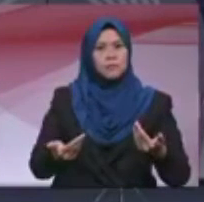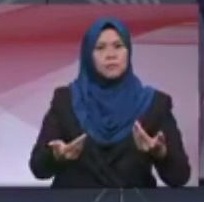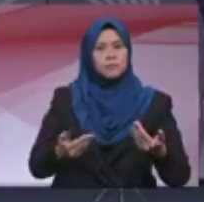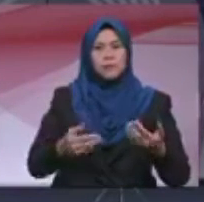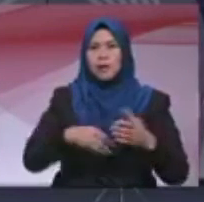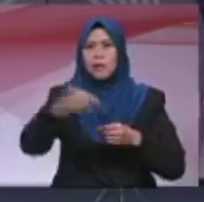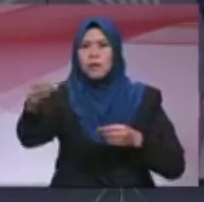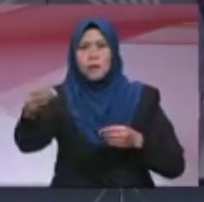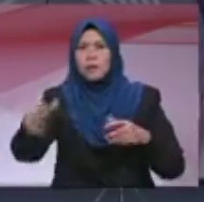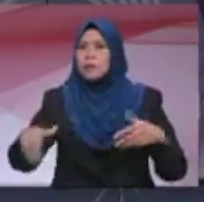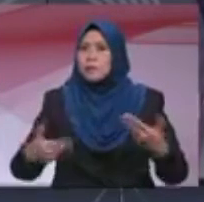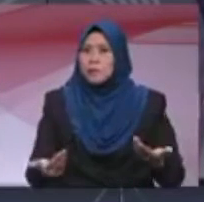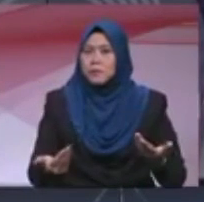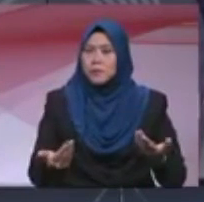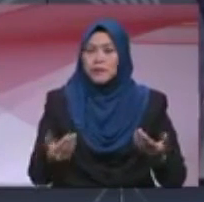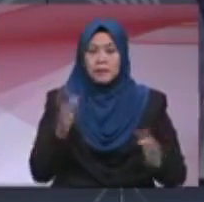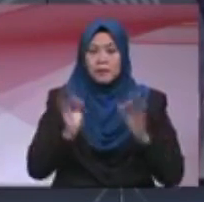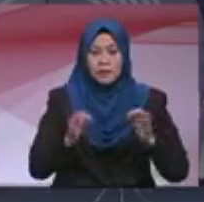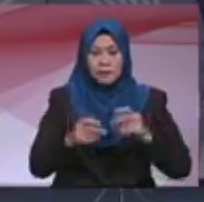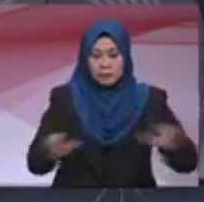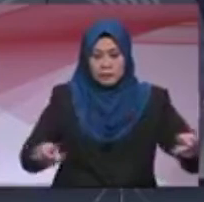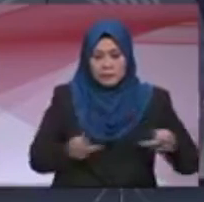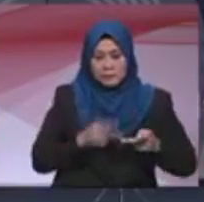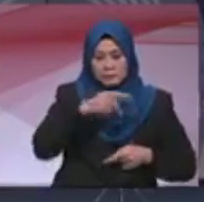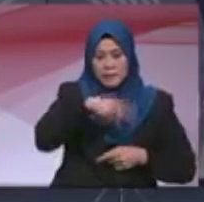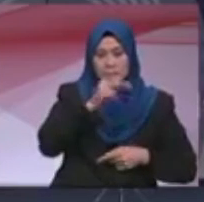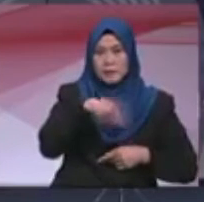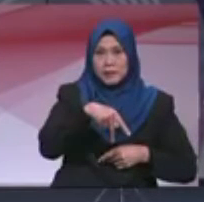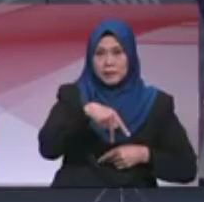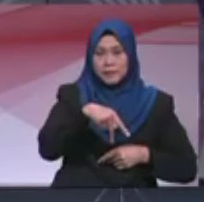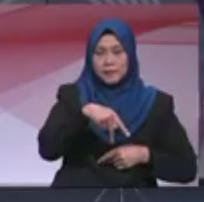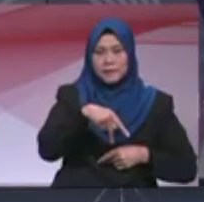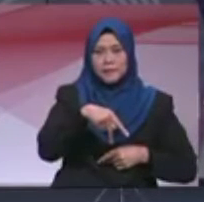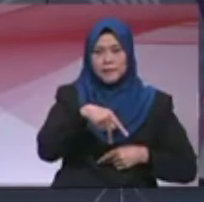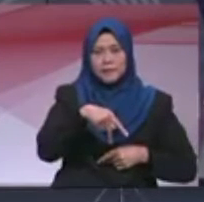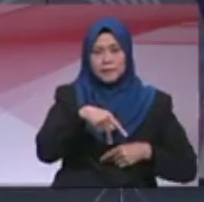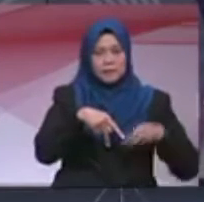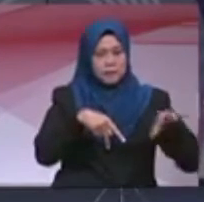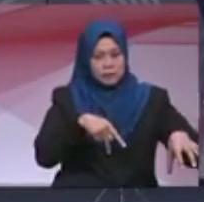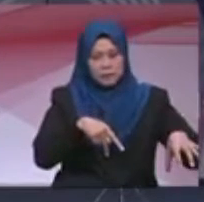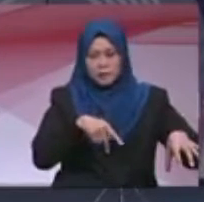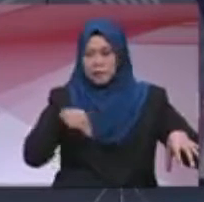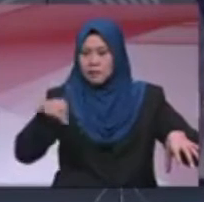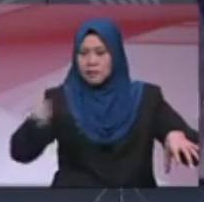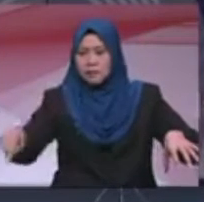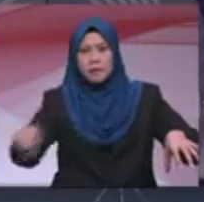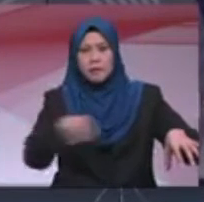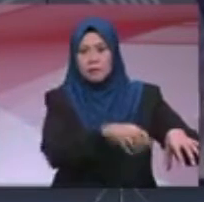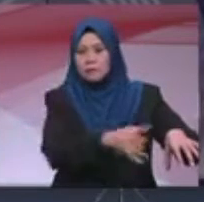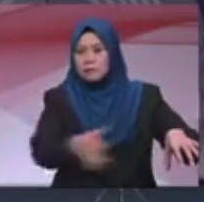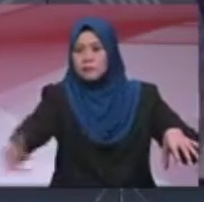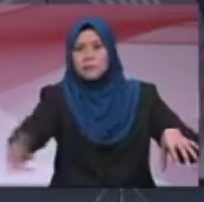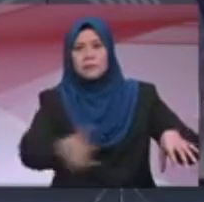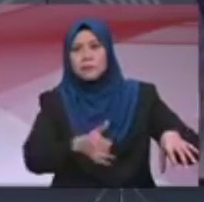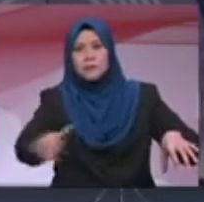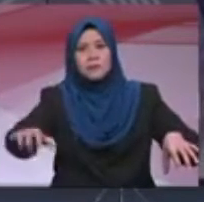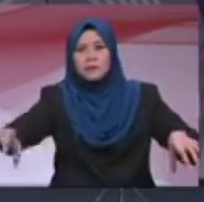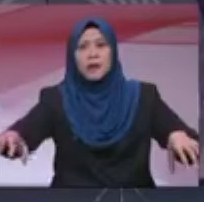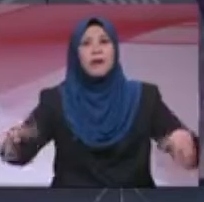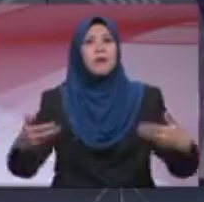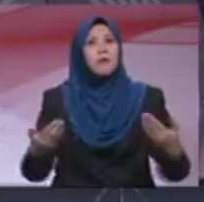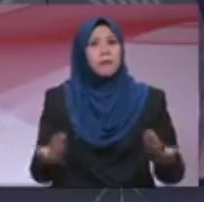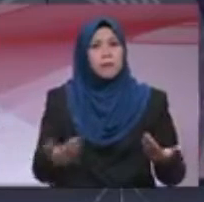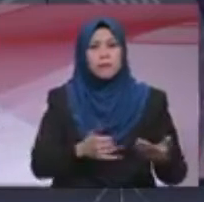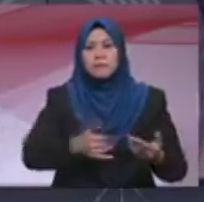sekiranya mereka berada dalam negeri PKP ataupun di luar negeri PKP, ingin ke negeri PKP? Dalam kes ini sama